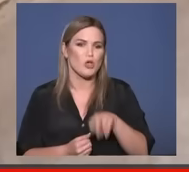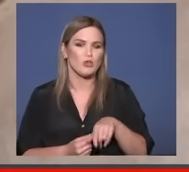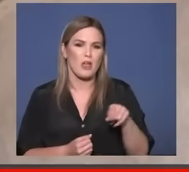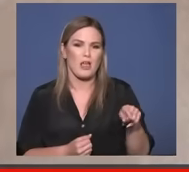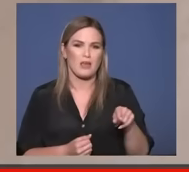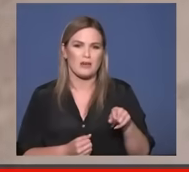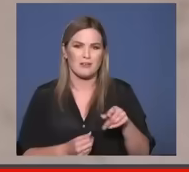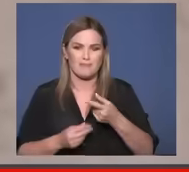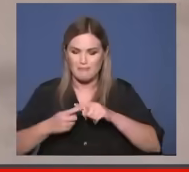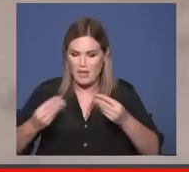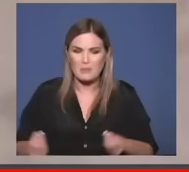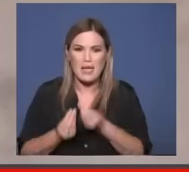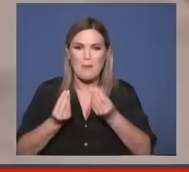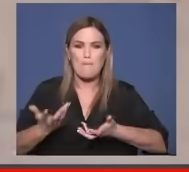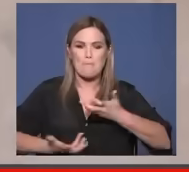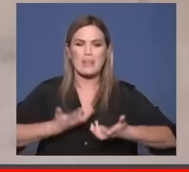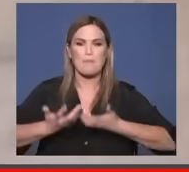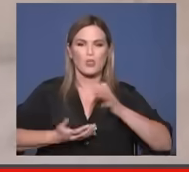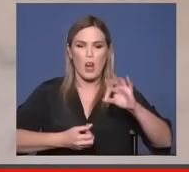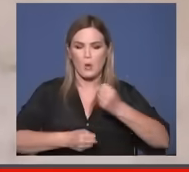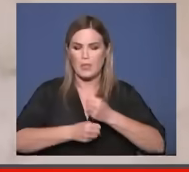אמצעים למטבח שלה, היא עושה לנו סלט פירות,